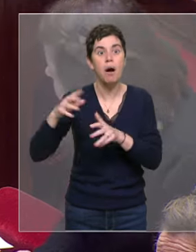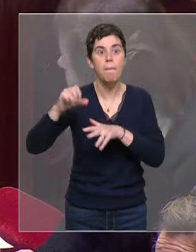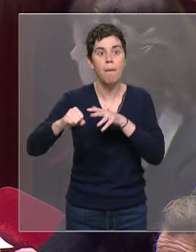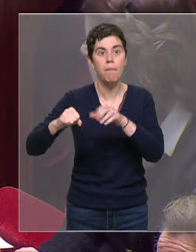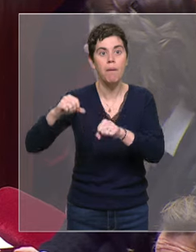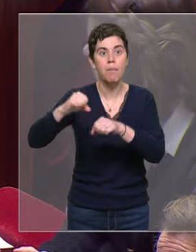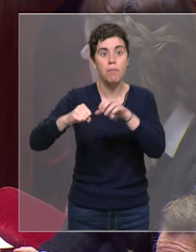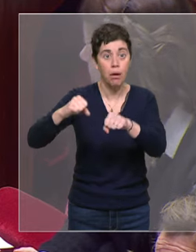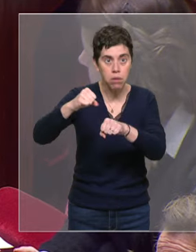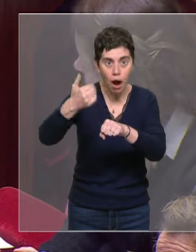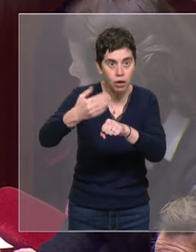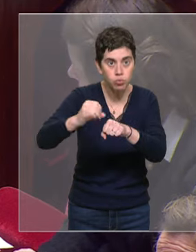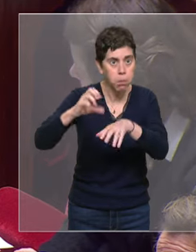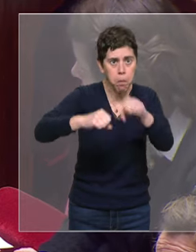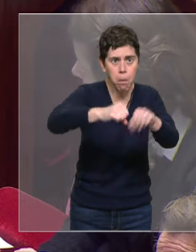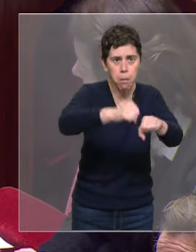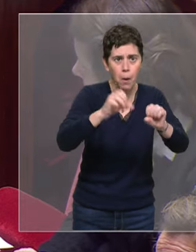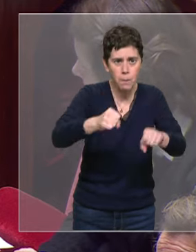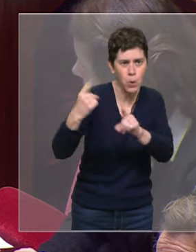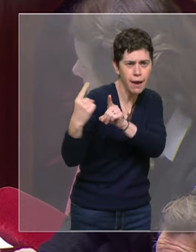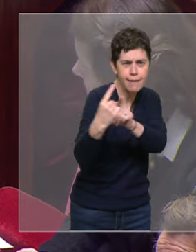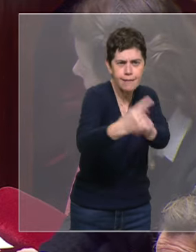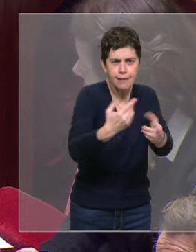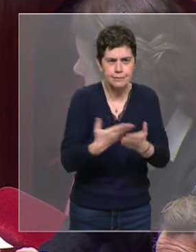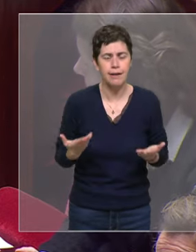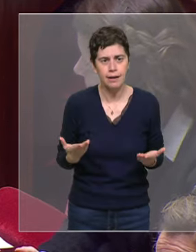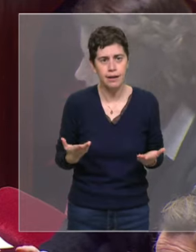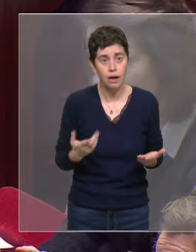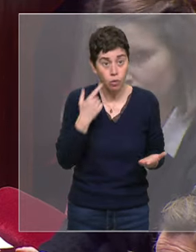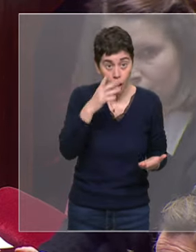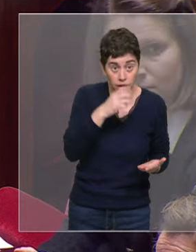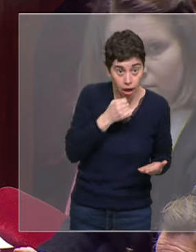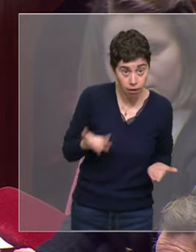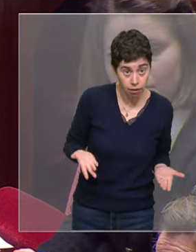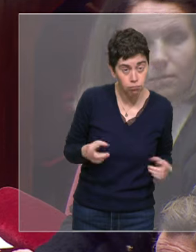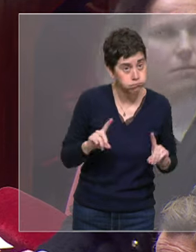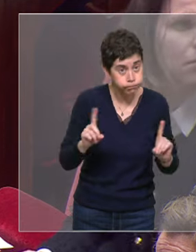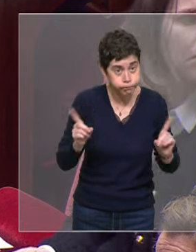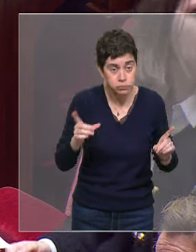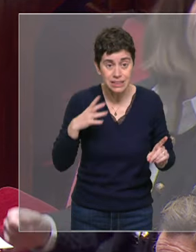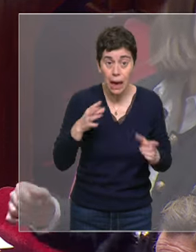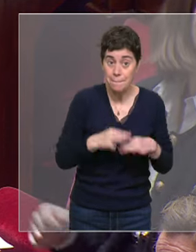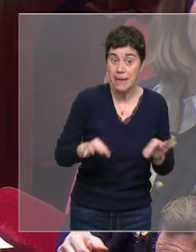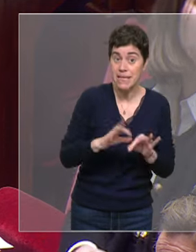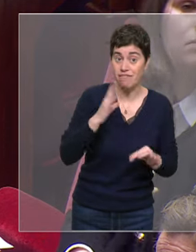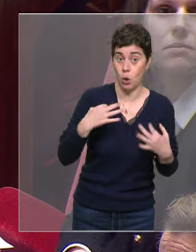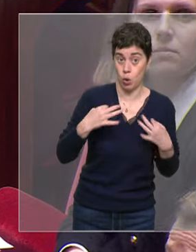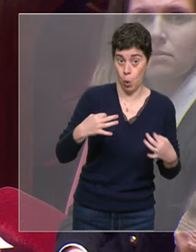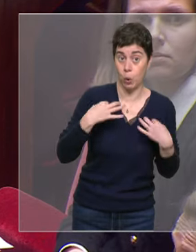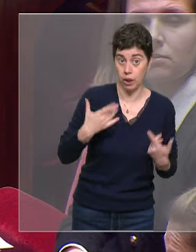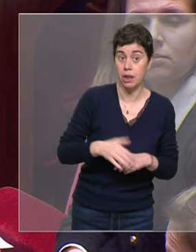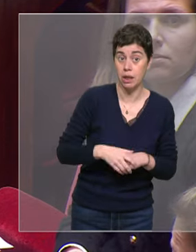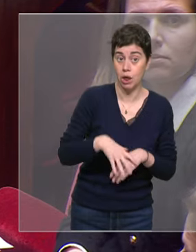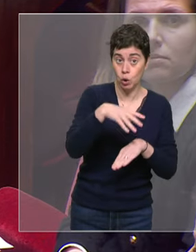Madame la députée Le Pen. Ce n'est pas un hasard. Ce n'est pas un hasard si des pays historiquement neutres, je pense à la Suède et à